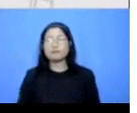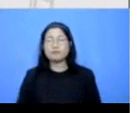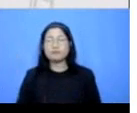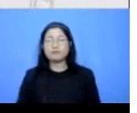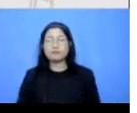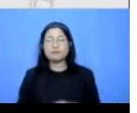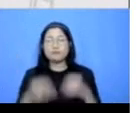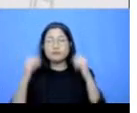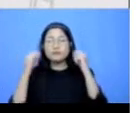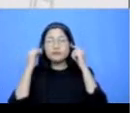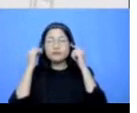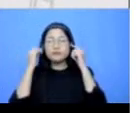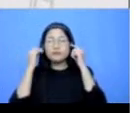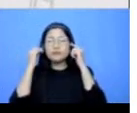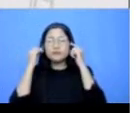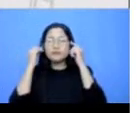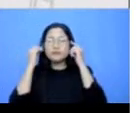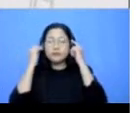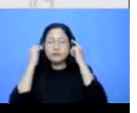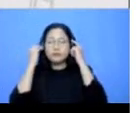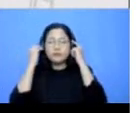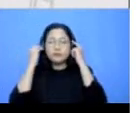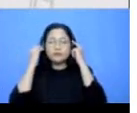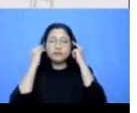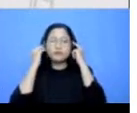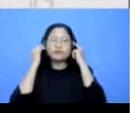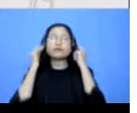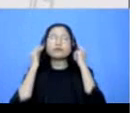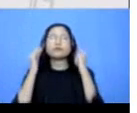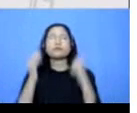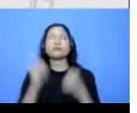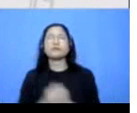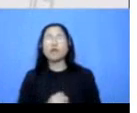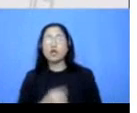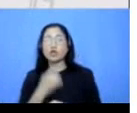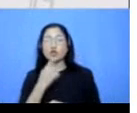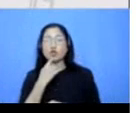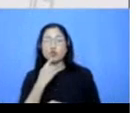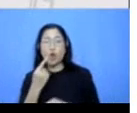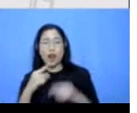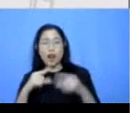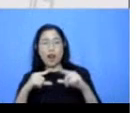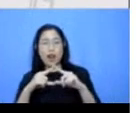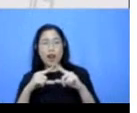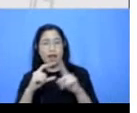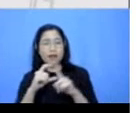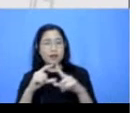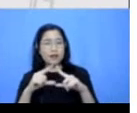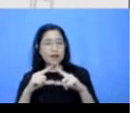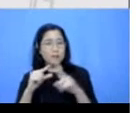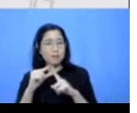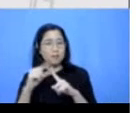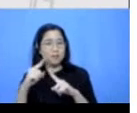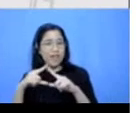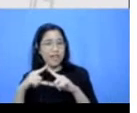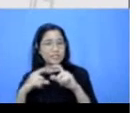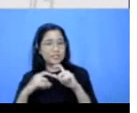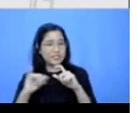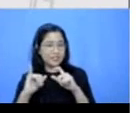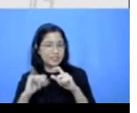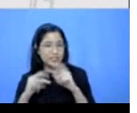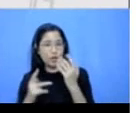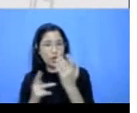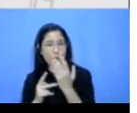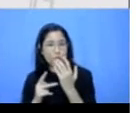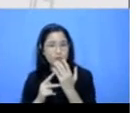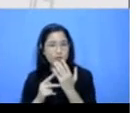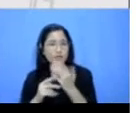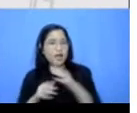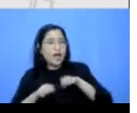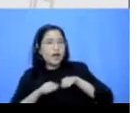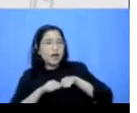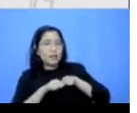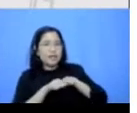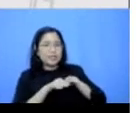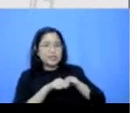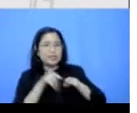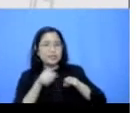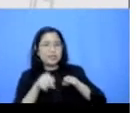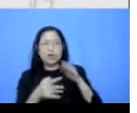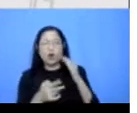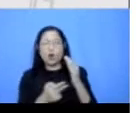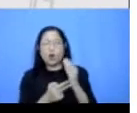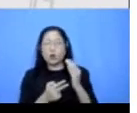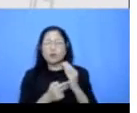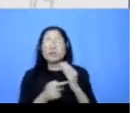Karena kita bicara tentang adaptasi teknologi, kita bicara tentang perjalanan.